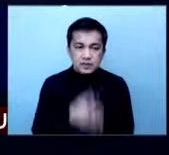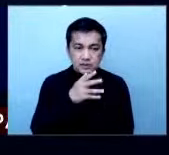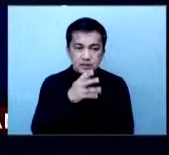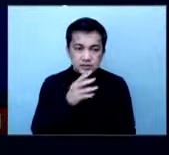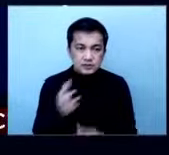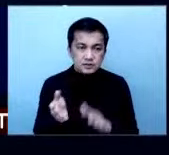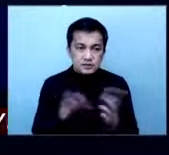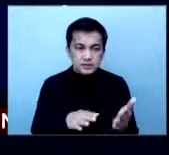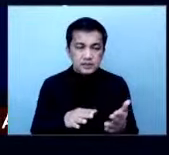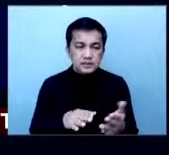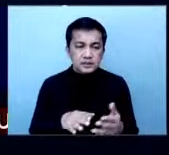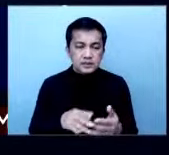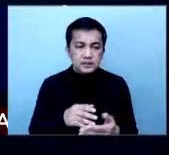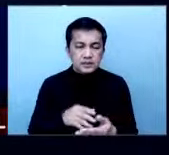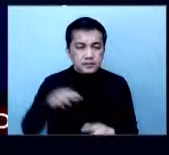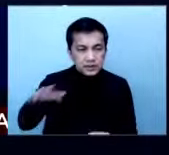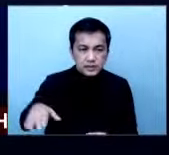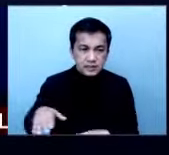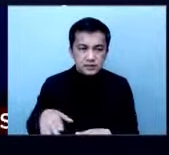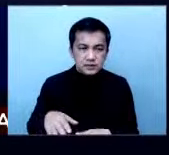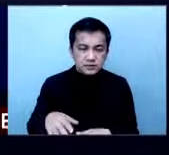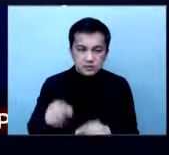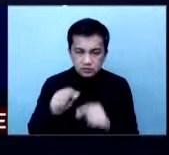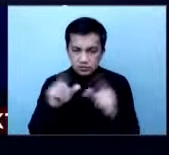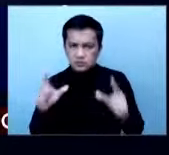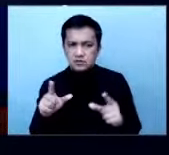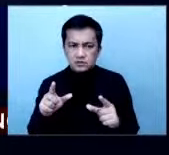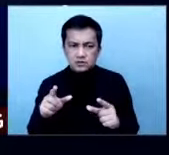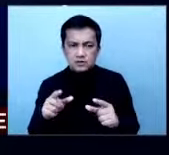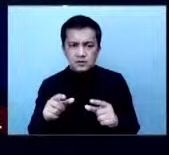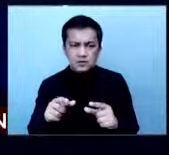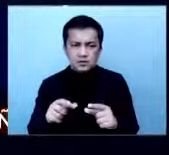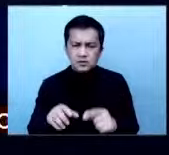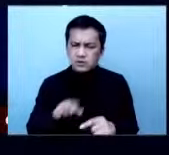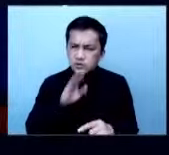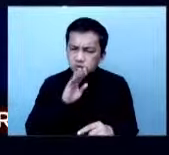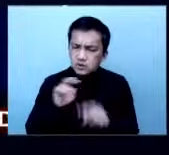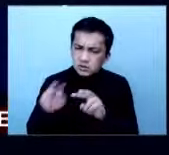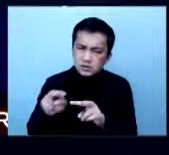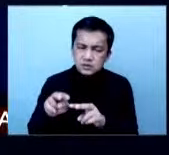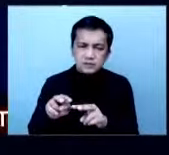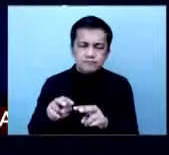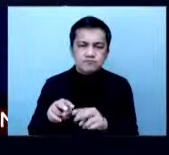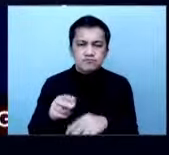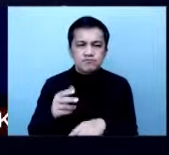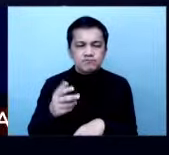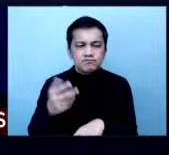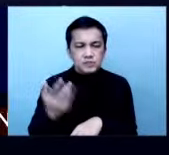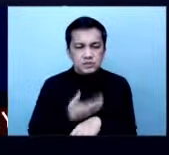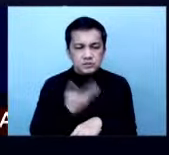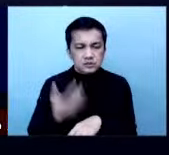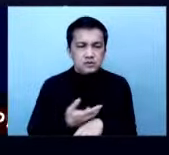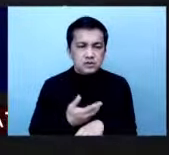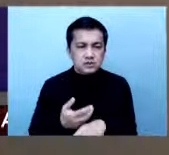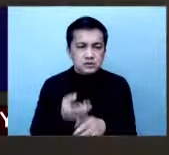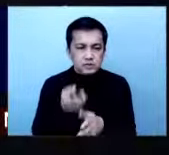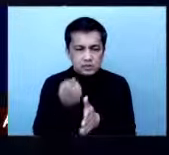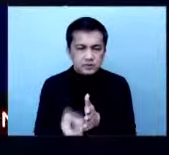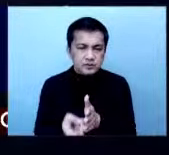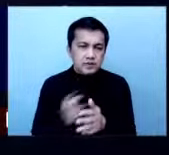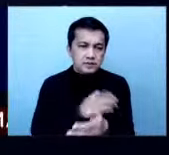bata hindi maiwasang magulat at manlumo sa nakitang paglapastangan sa kalilibing lang na